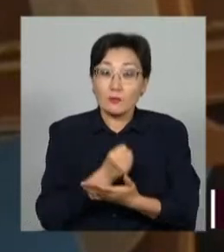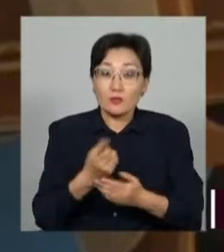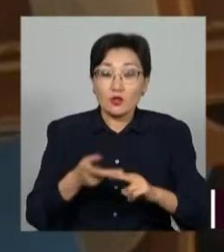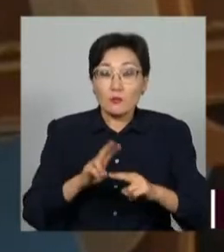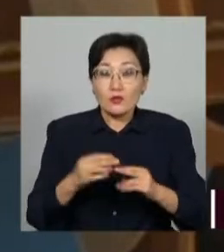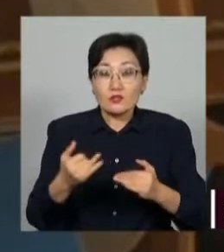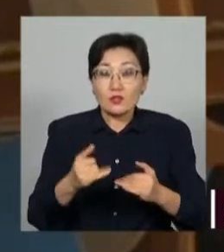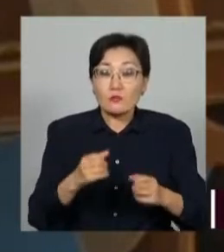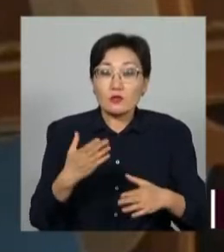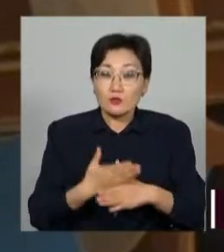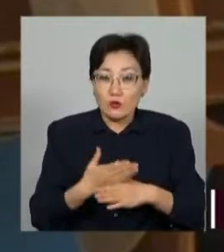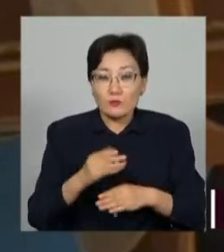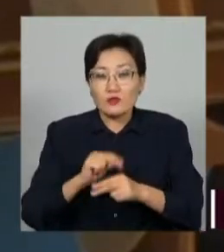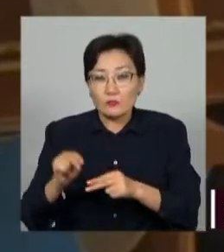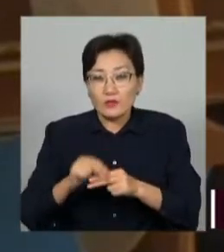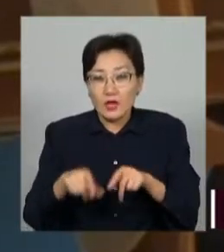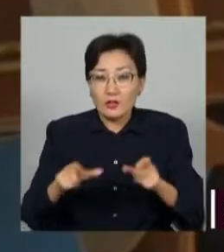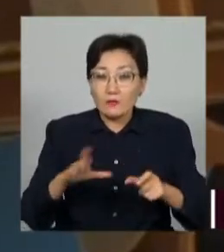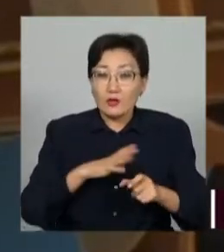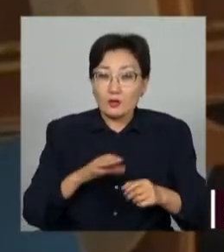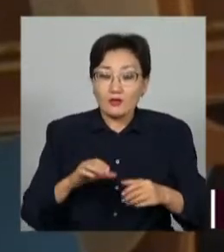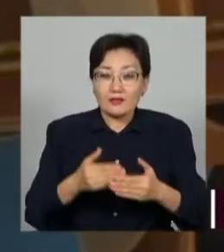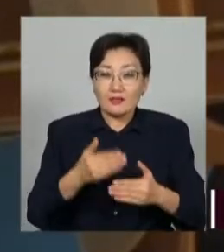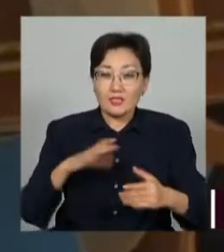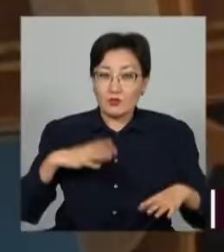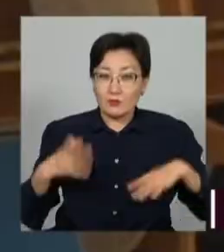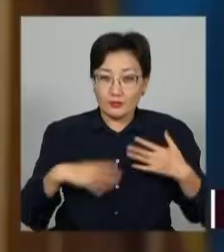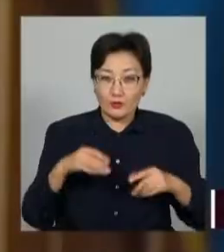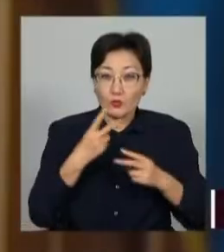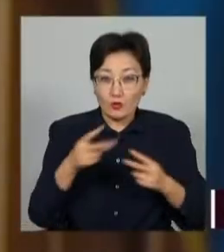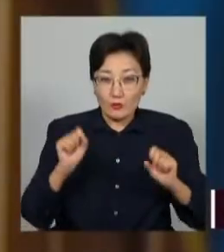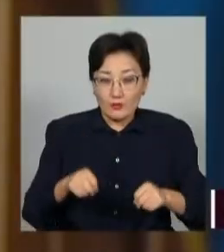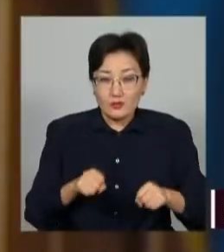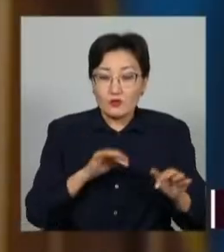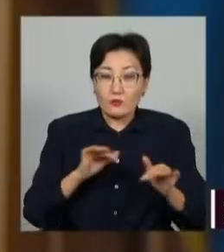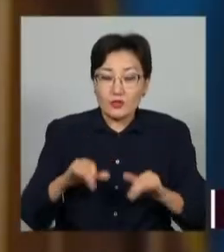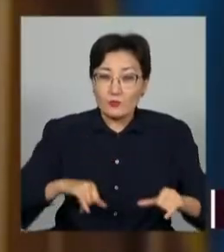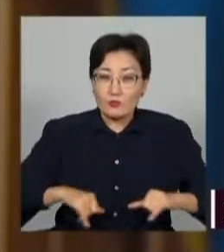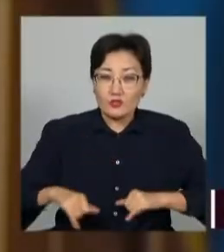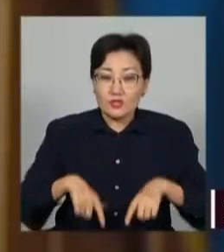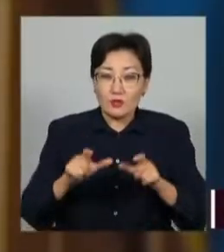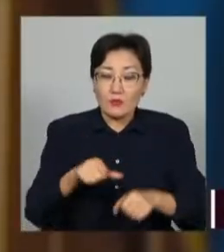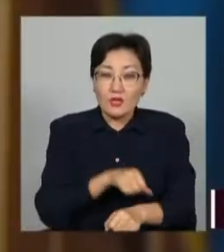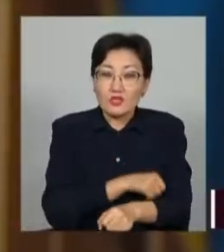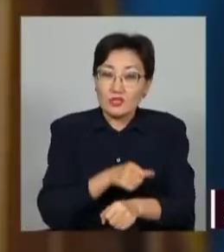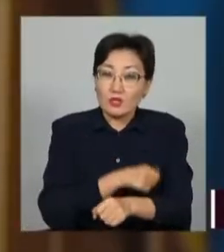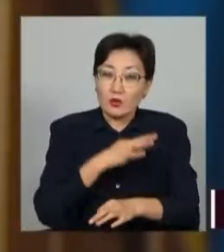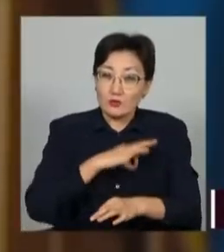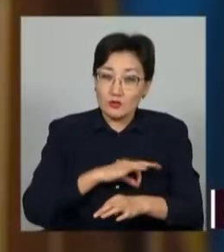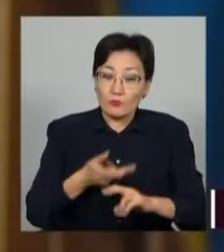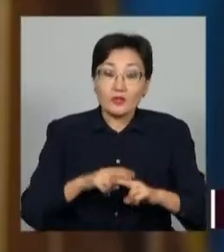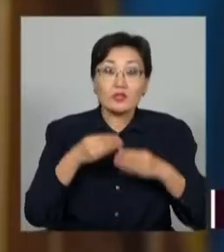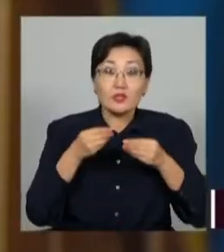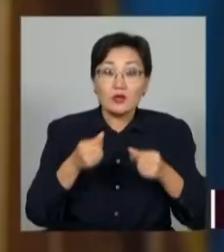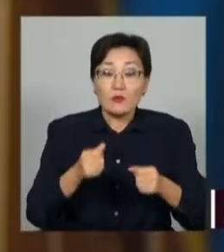қарабақ, олардың демеушілері болғаны және алдын ала дайындалғанын аңғаруға болады. Көзсіз әрекетке барған бұзақылар есірткі қабылдаған. Соның